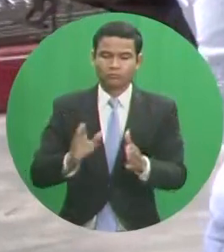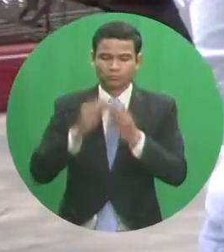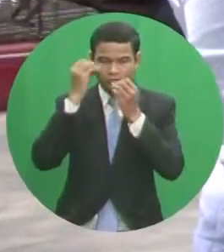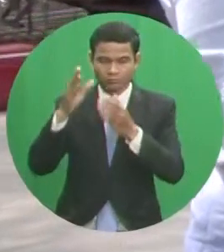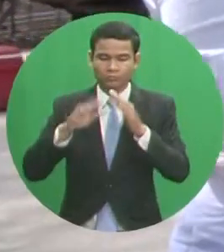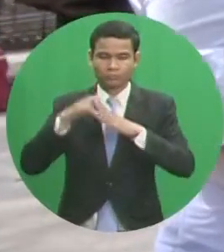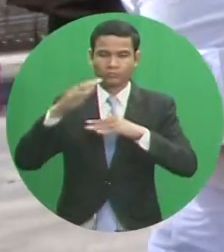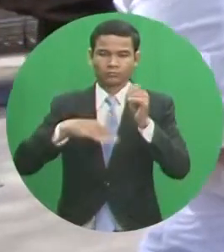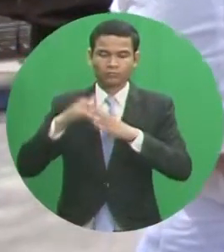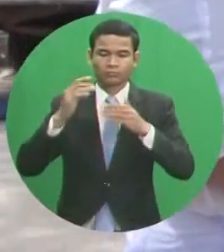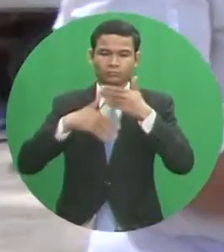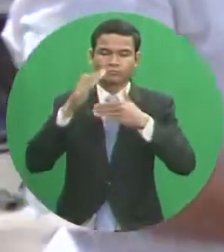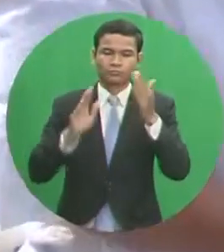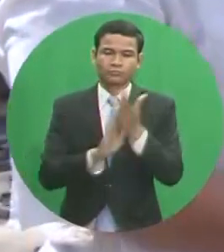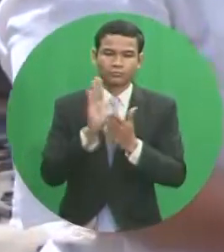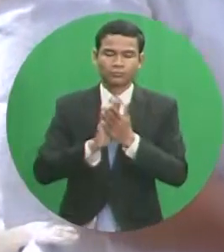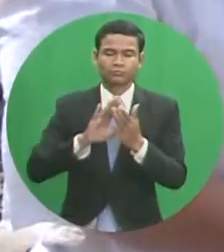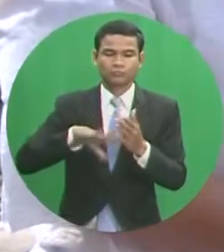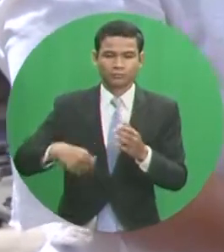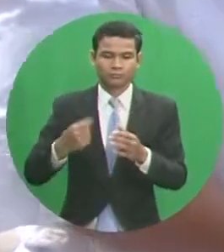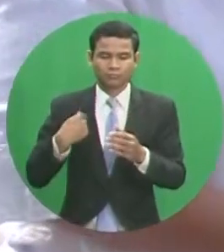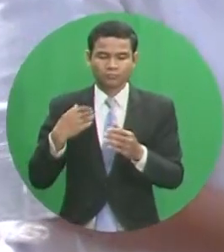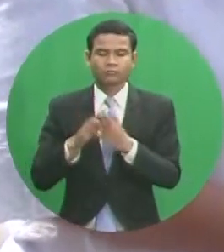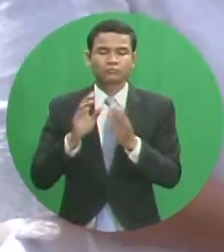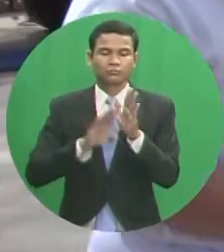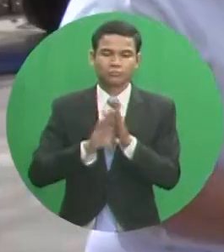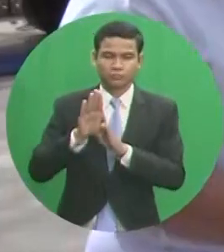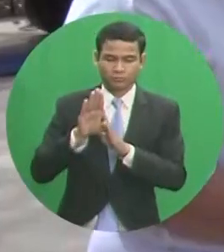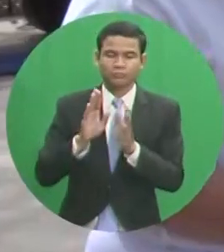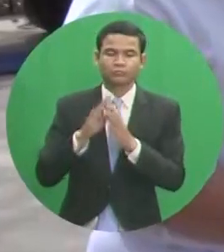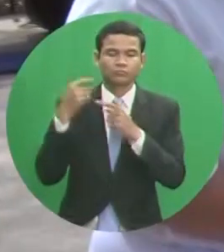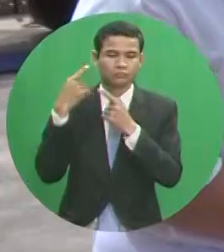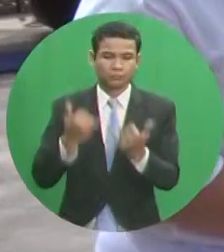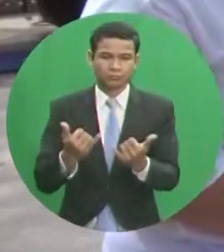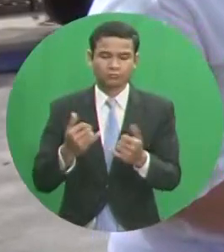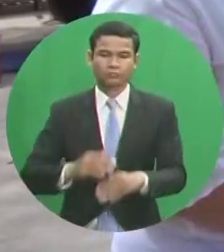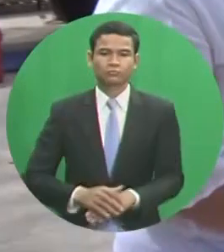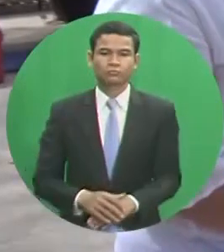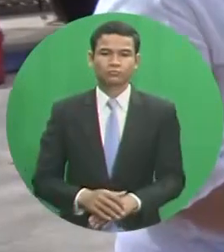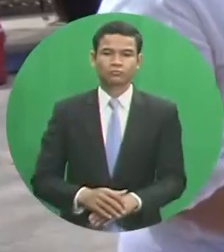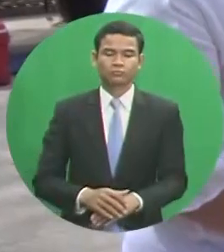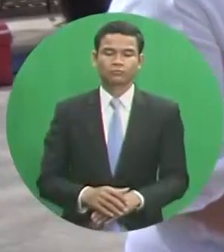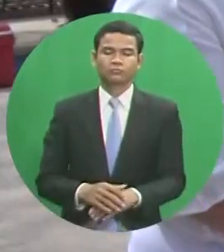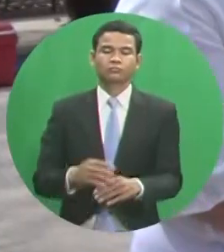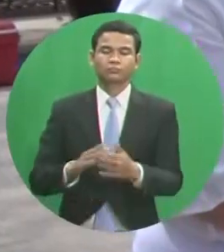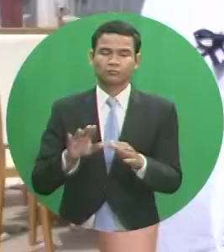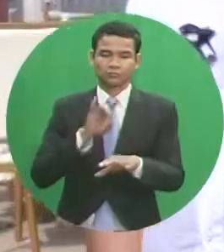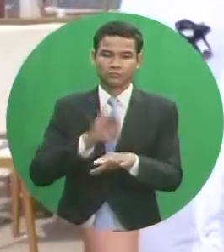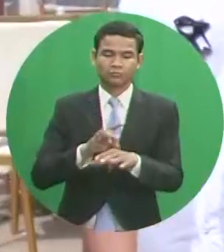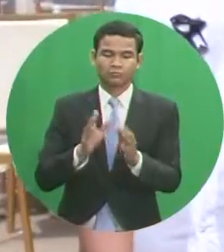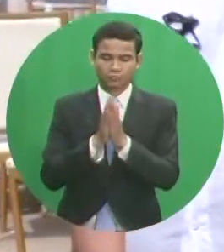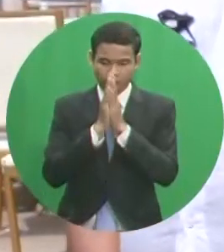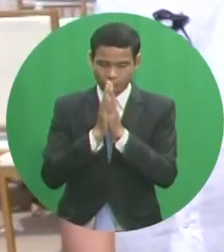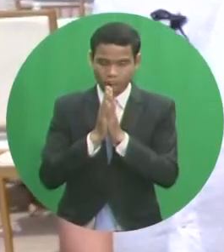อสังนังอภิวัตประเทศจีดอเมริการิจมรันระหดดับเปิลปัจจุบันนี้ตามรอยแย่นี่สมบู